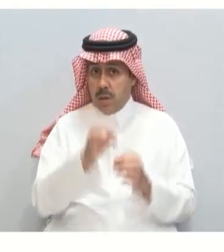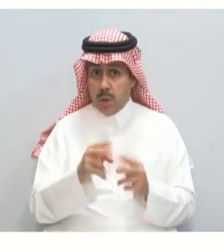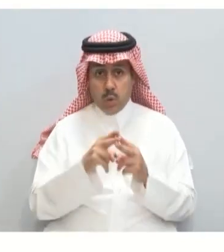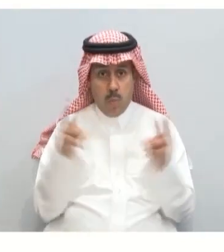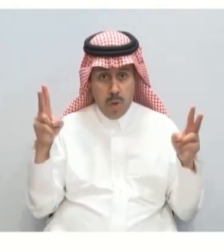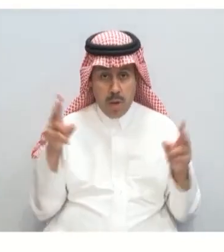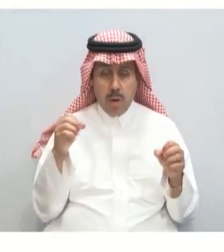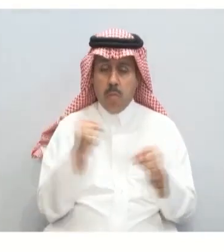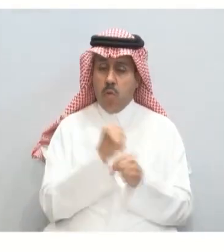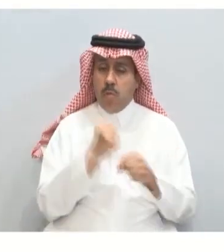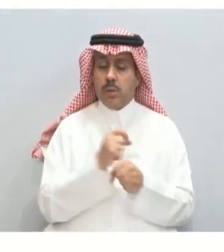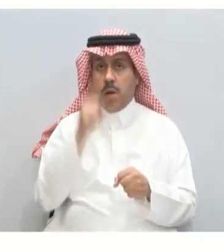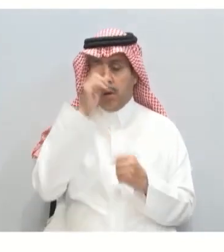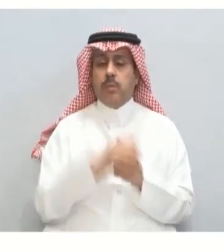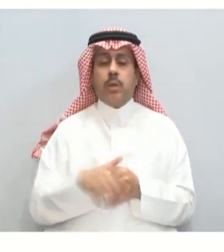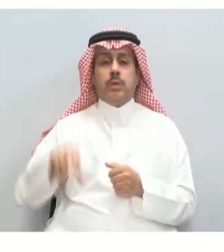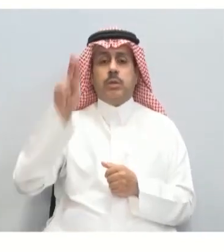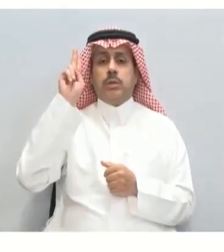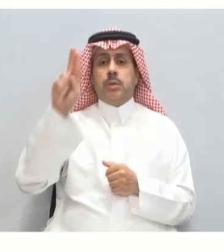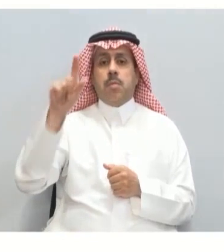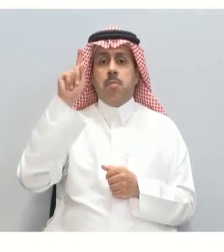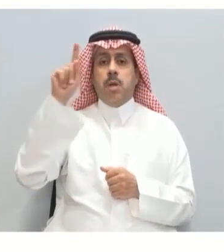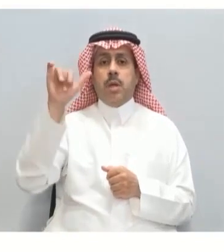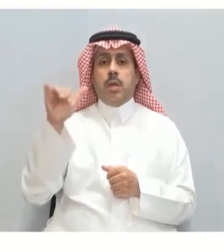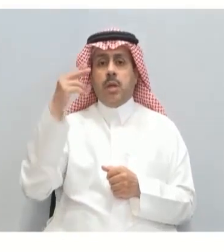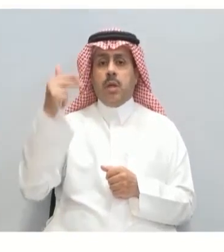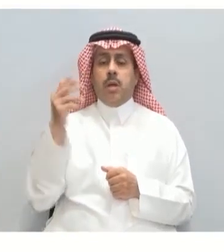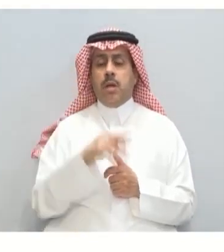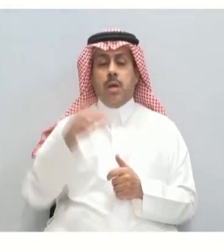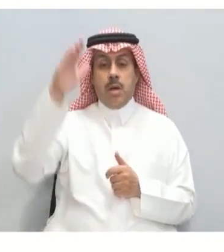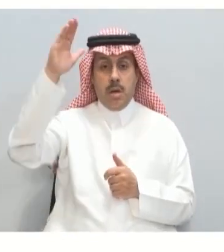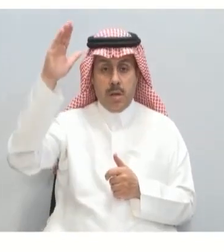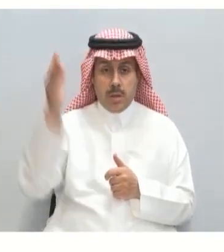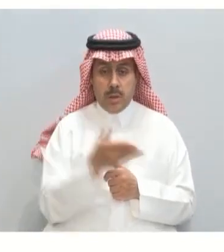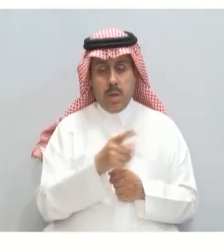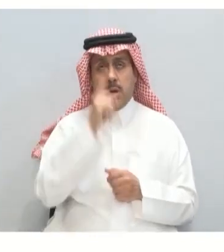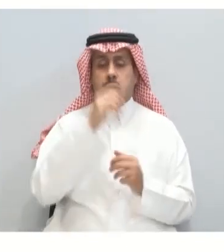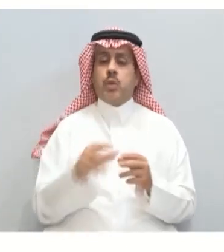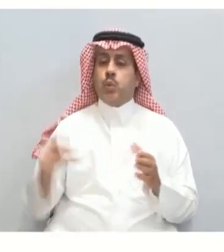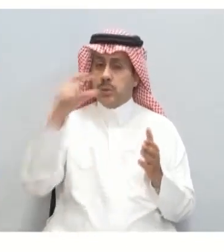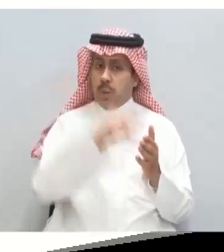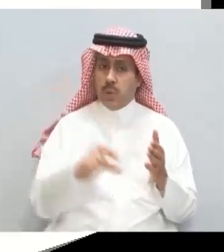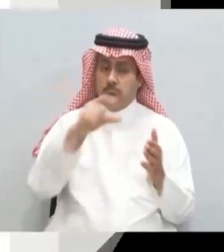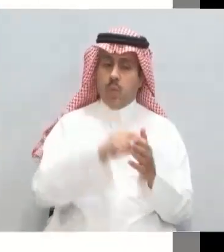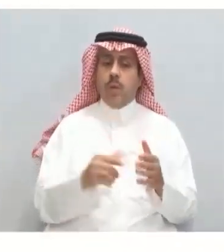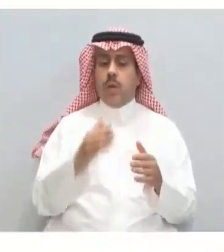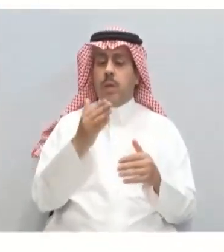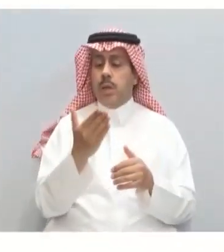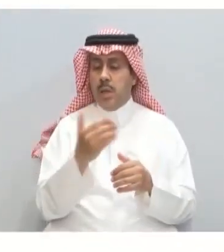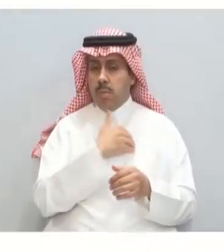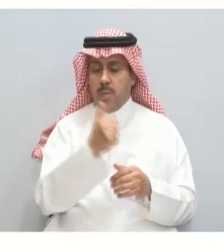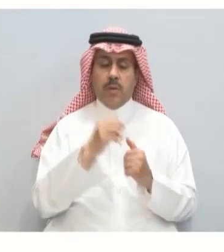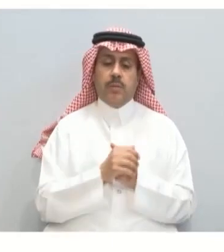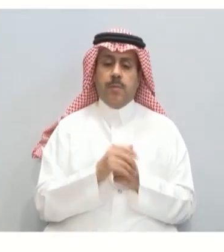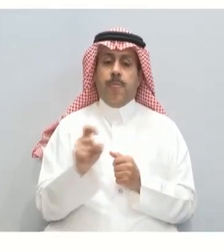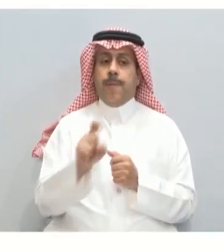مهمته تبليغ الرساله الى الناس ودعوتهم الى دين الله سبحانه وتعالى ناتي بعد هذا الى هذا